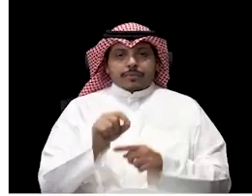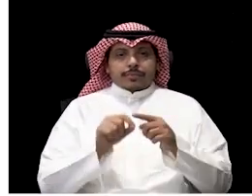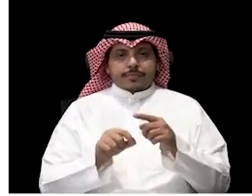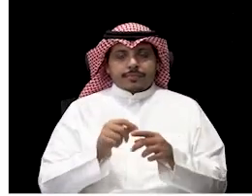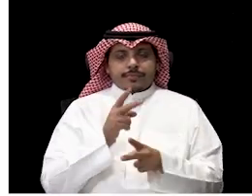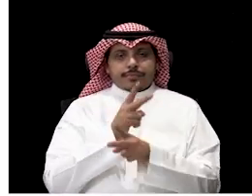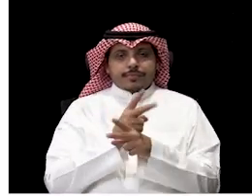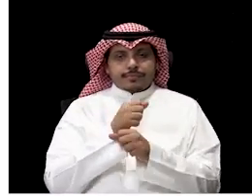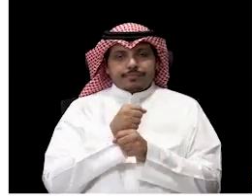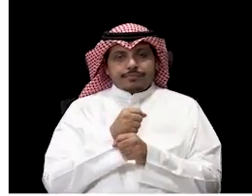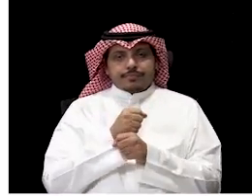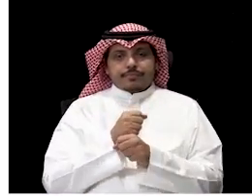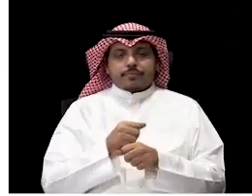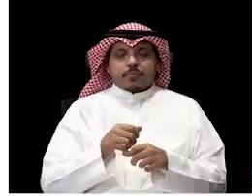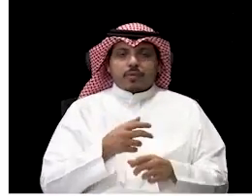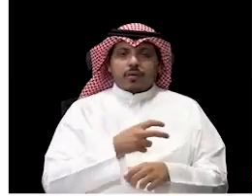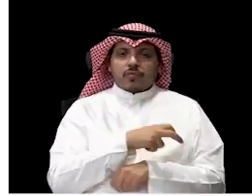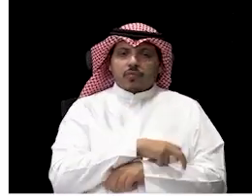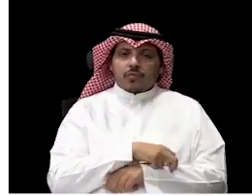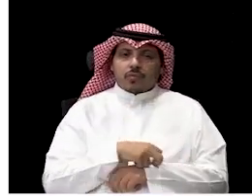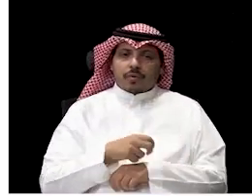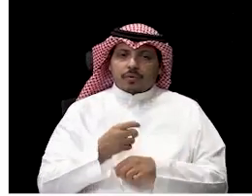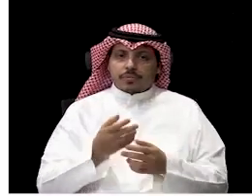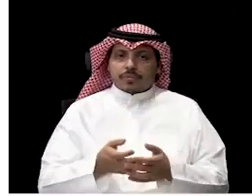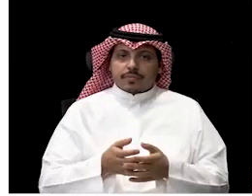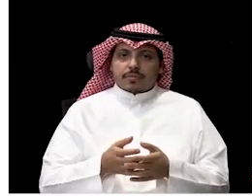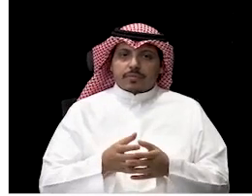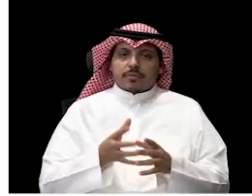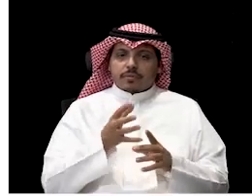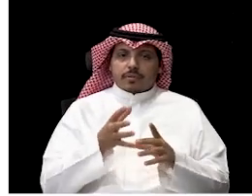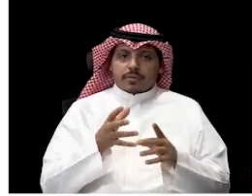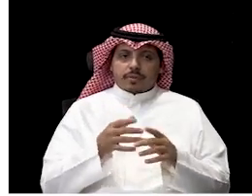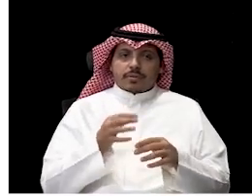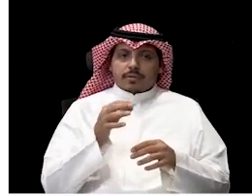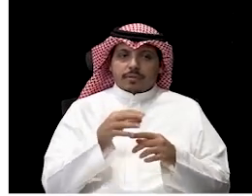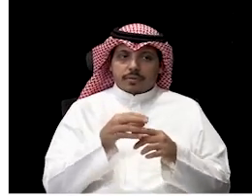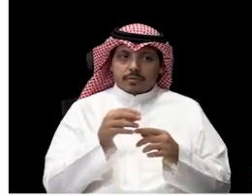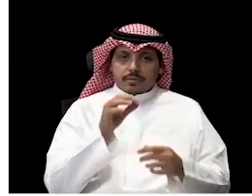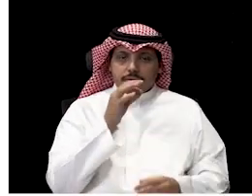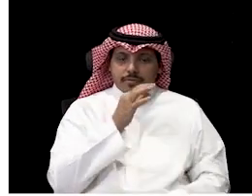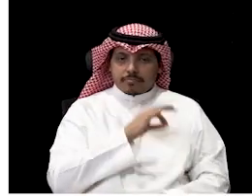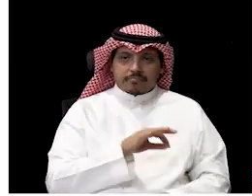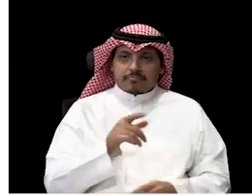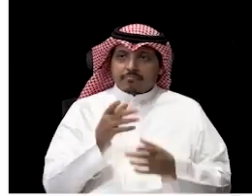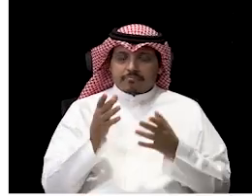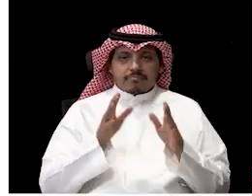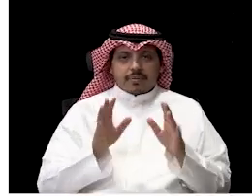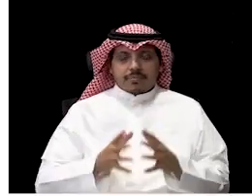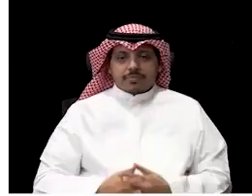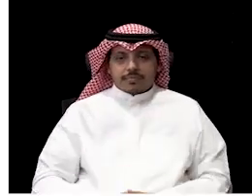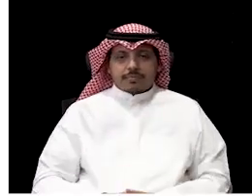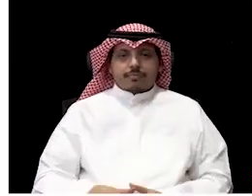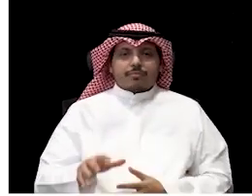البطالة، ارتفاع معدل الفقر، التأثير السلبي على أصحاب الدخل الثابت والمحدود. إذا